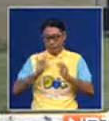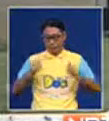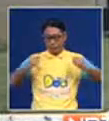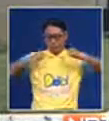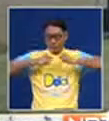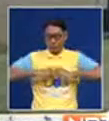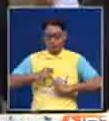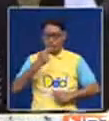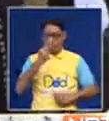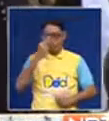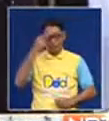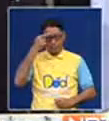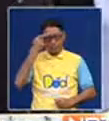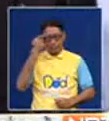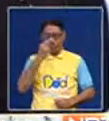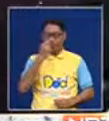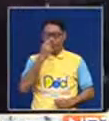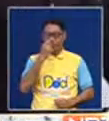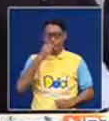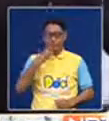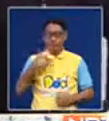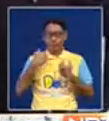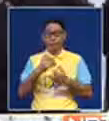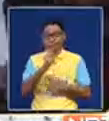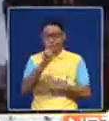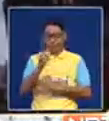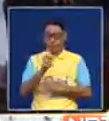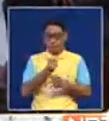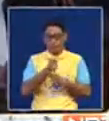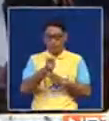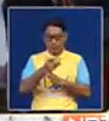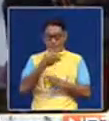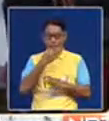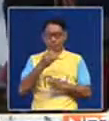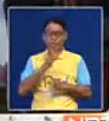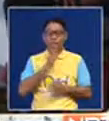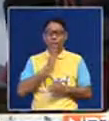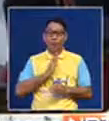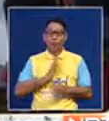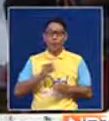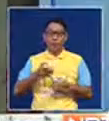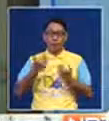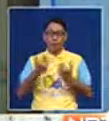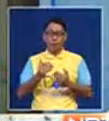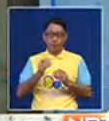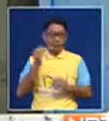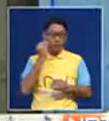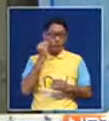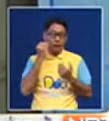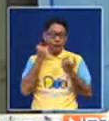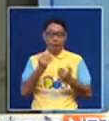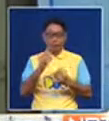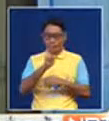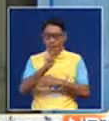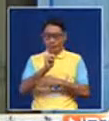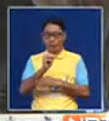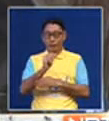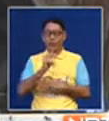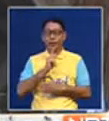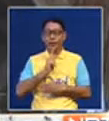ำสิ่งของเครื่องใช้วัสดุอุปกรณ์การใช้ประกอบอาชีพตั้งแต่โบราณแล้วก็บ้านเรือนของชาวไทยดำที่เป็นบ้านไม้เก่าดั้